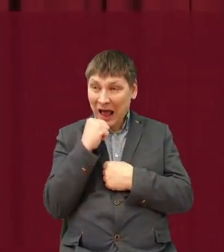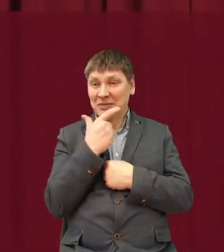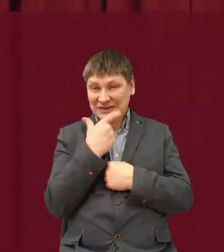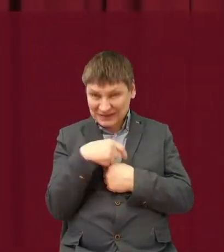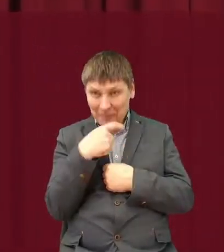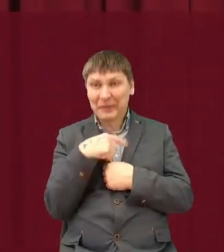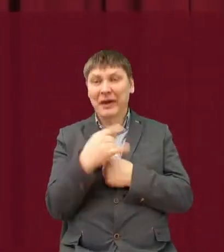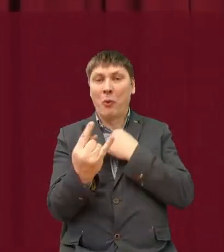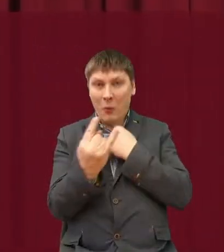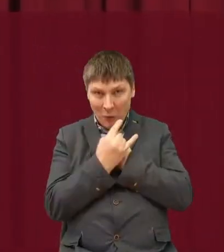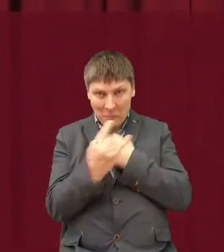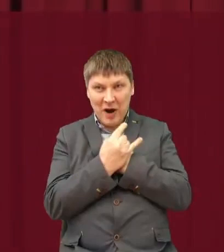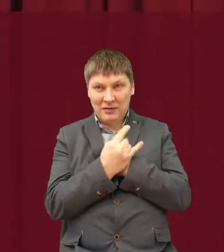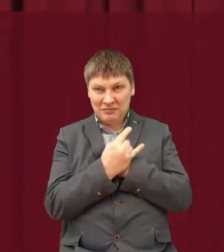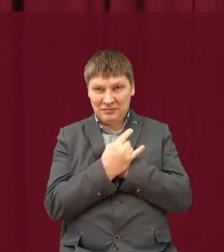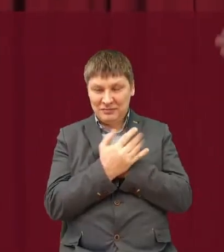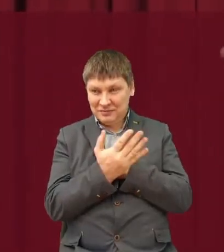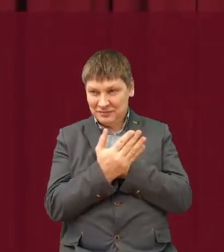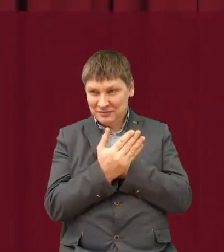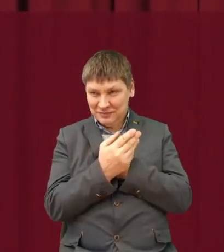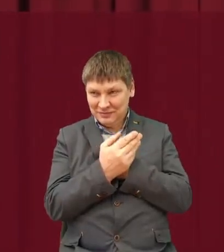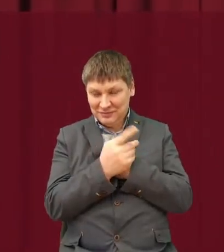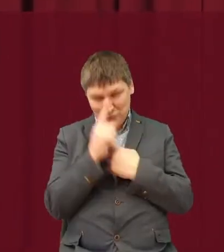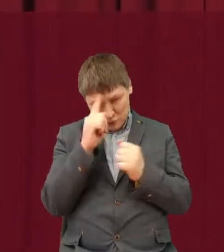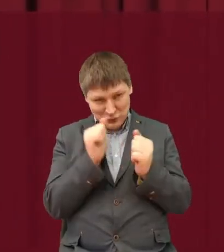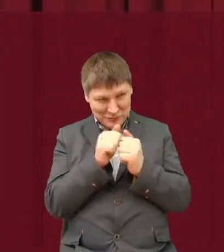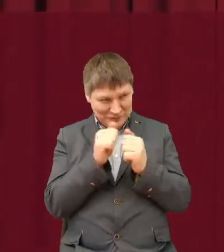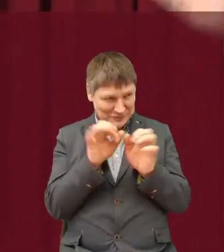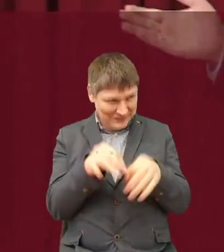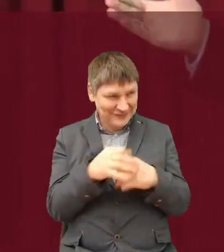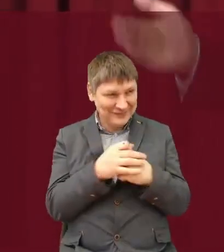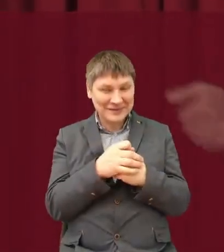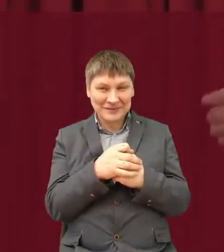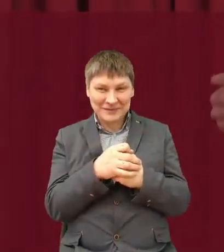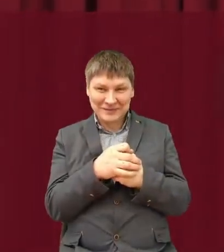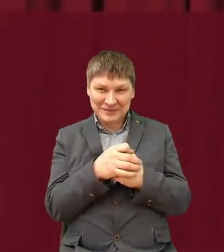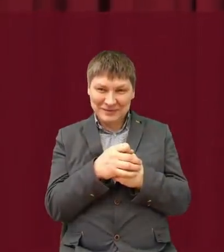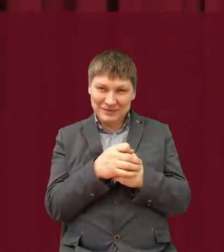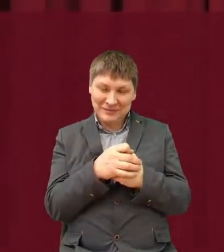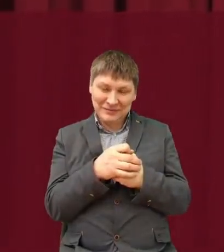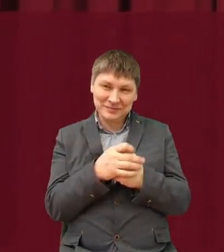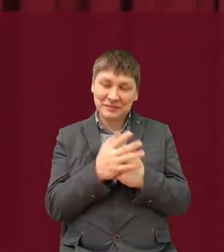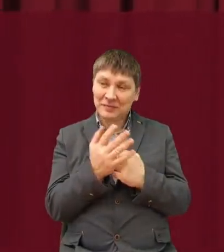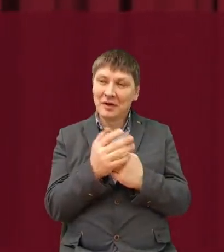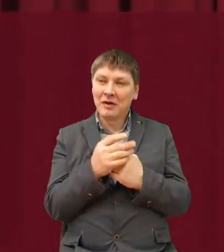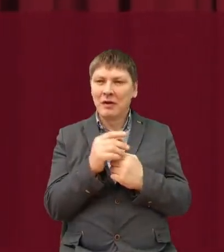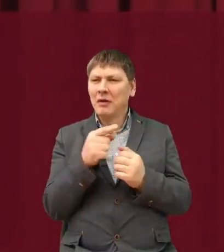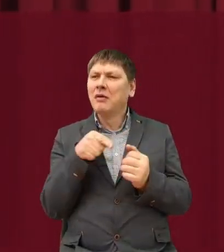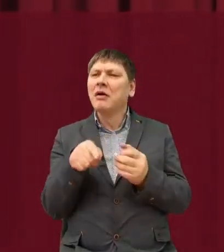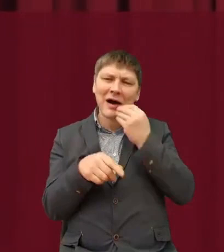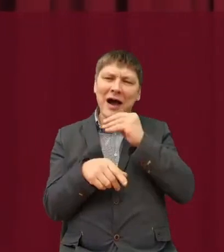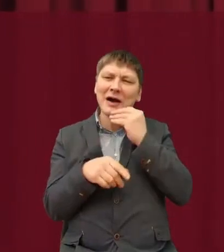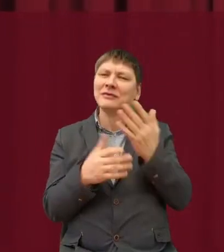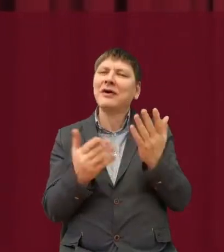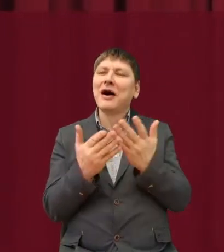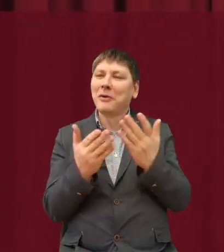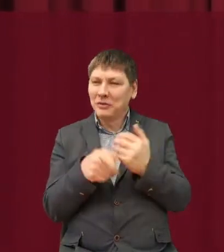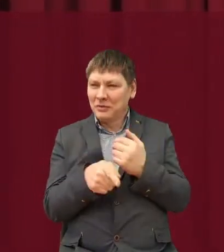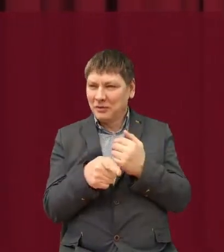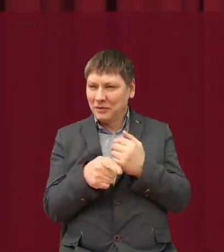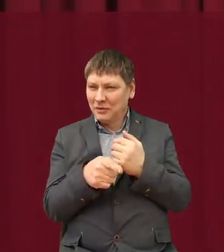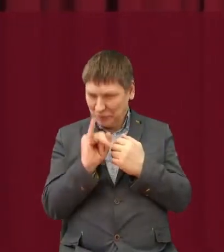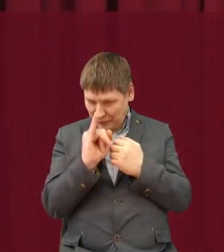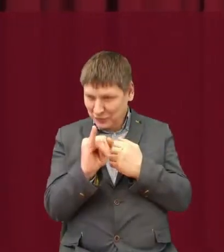где-то Посередине между хорошими и плохими может быть больше плохим но такое